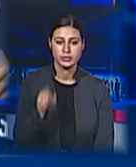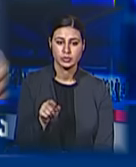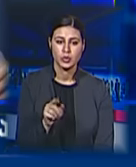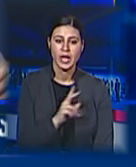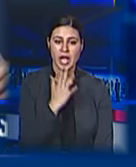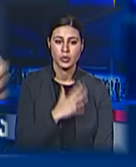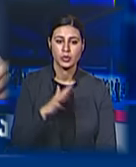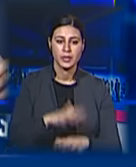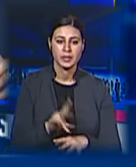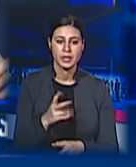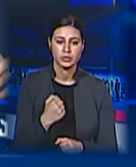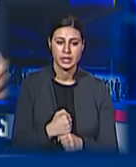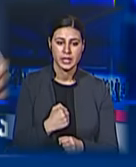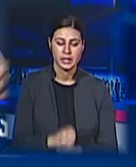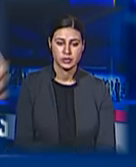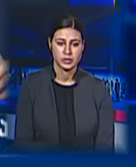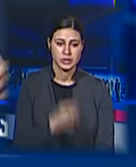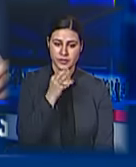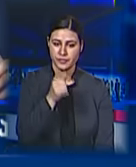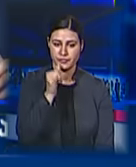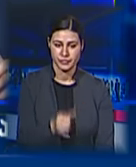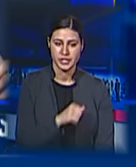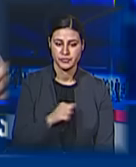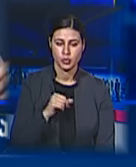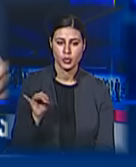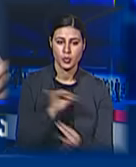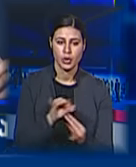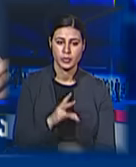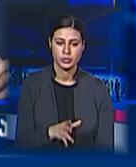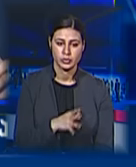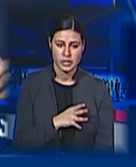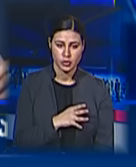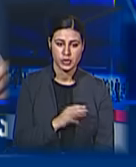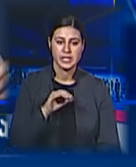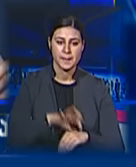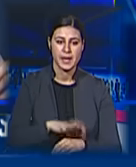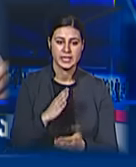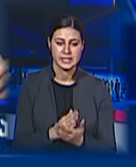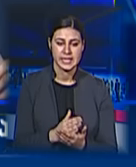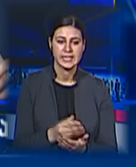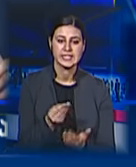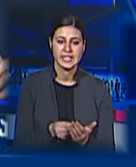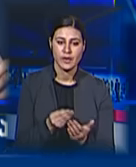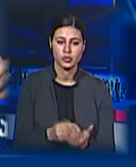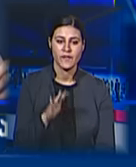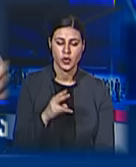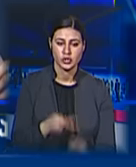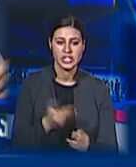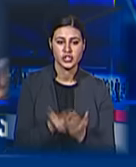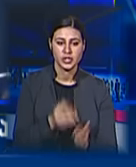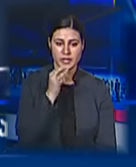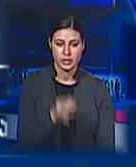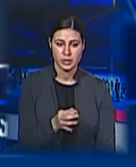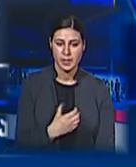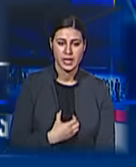იგივე ეროვნულმა ბანკმა? ვერ გეტყვით, ეს უნდა მოილაპარაკონ. ფაქტია, რომ საერთაშორისო სავალუტო ფონდიც ამ რეკომენდაციას იძლევა. ფაქტია,